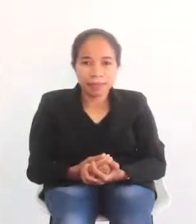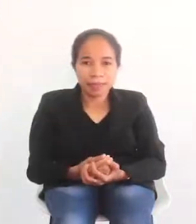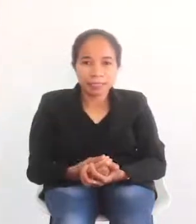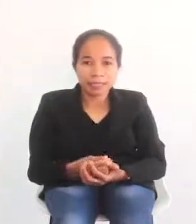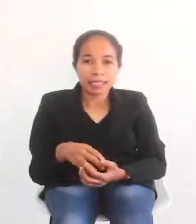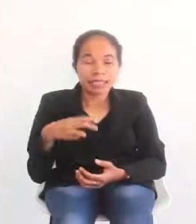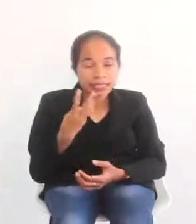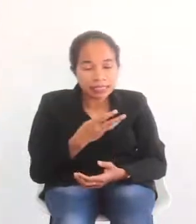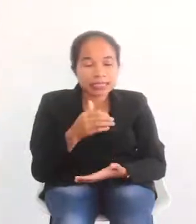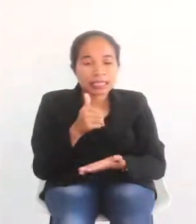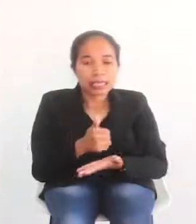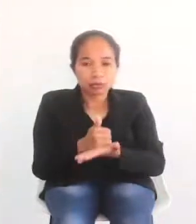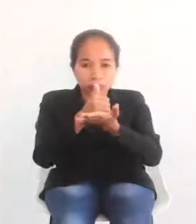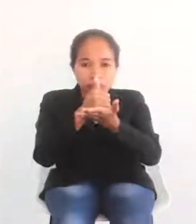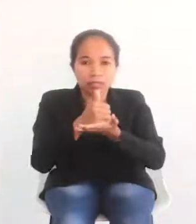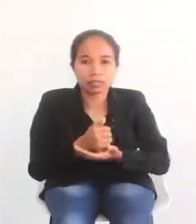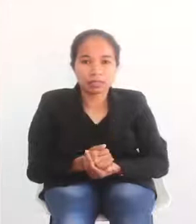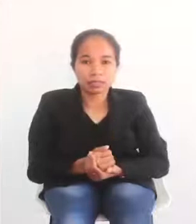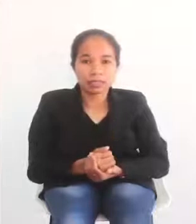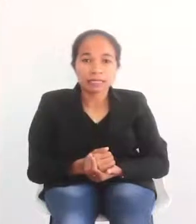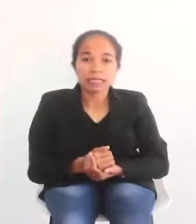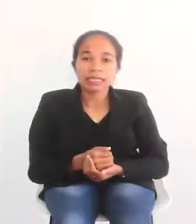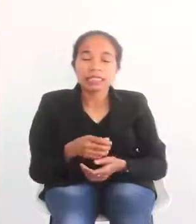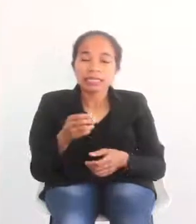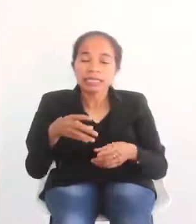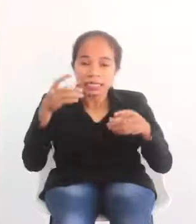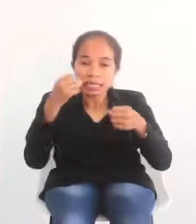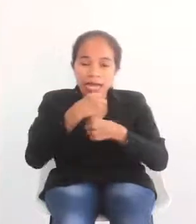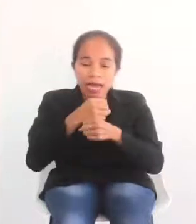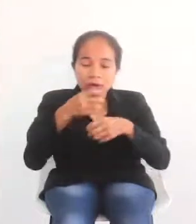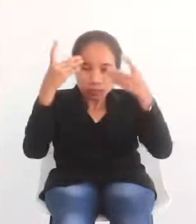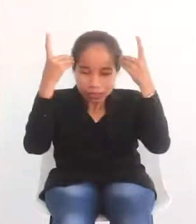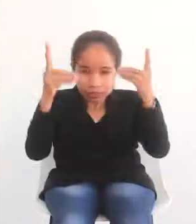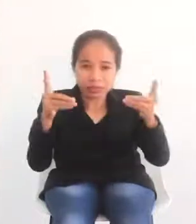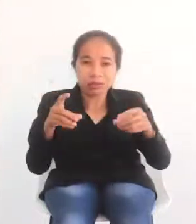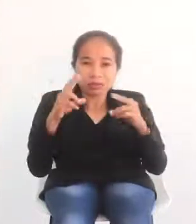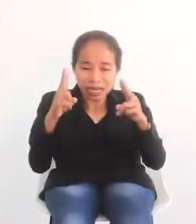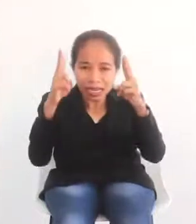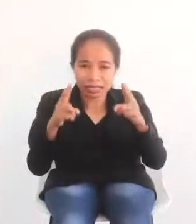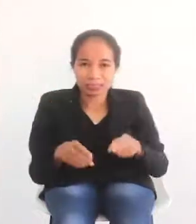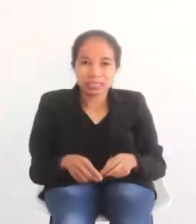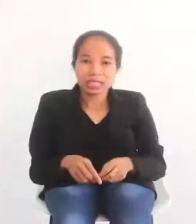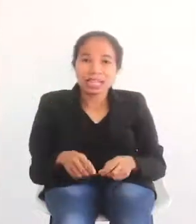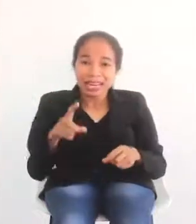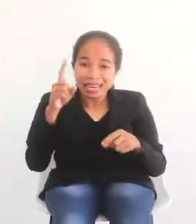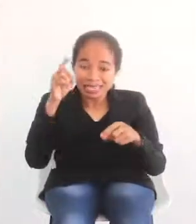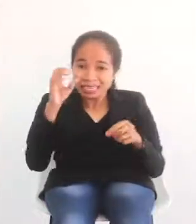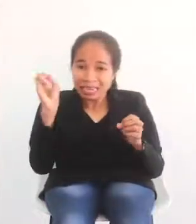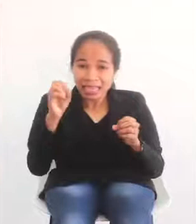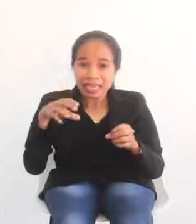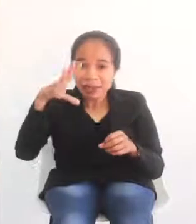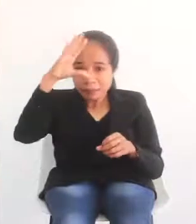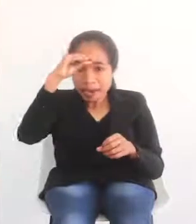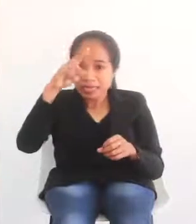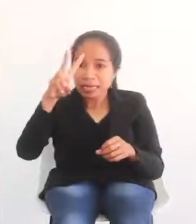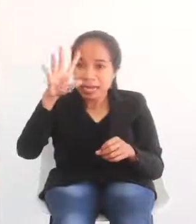Ita tenki salvania. Ita tenki halo desizaun la lais. Selai sirna inhat makabaru